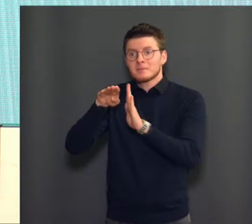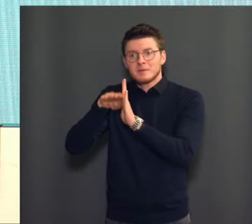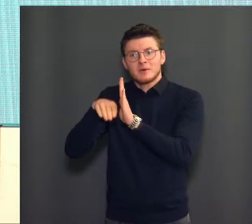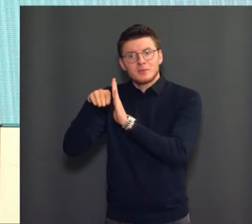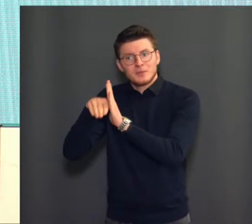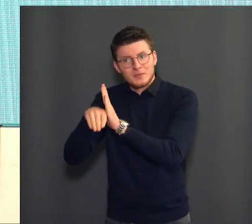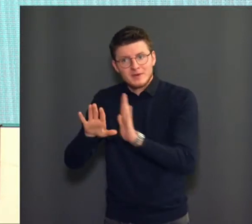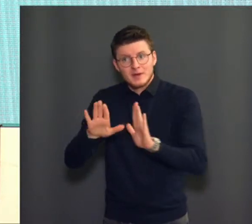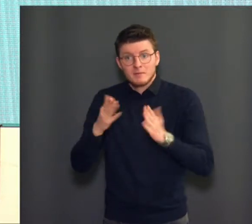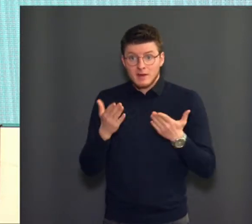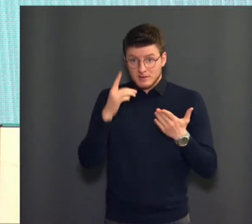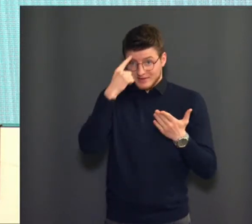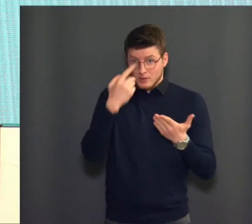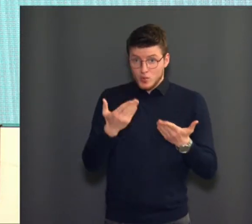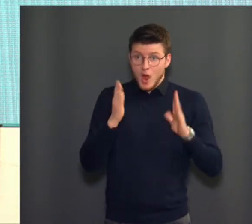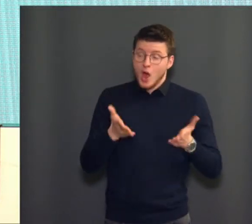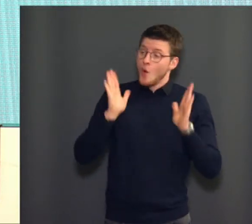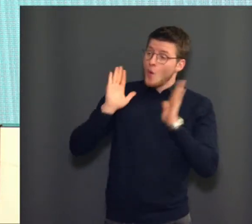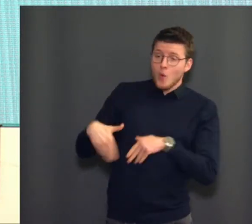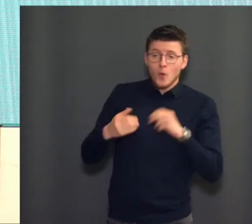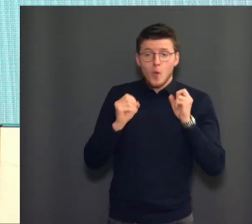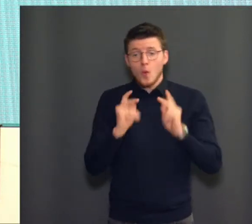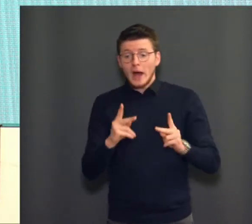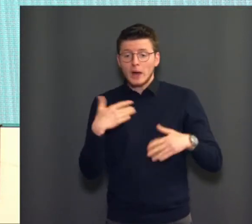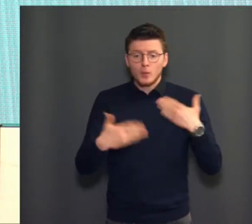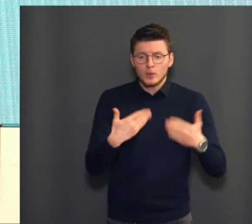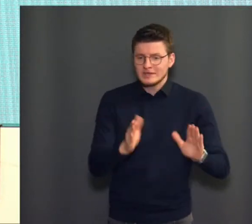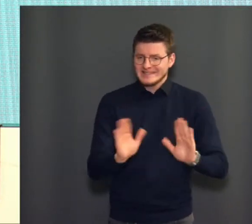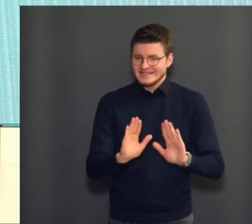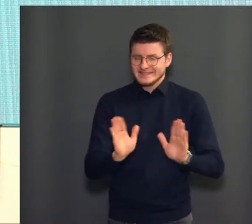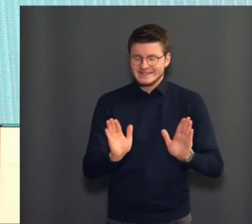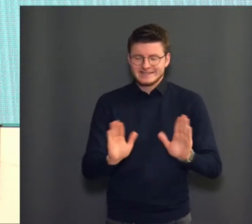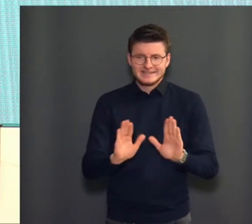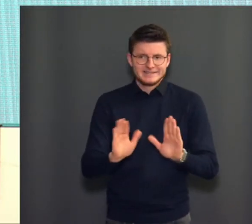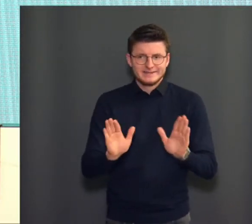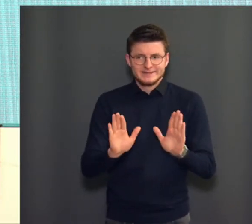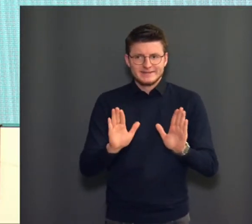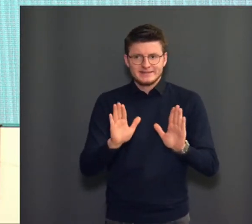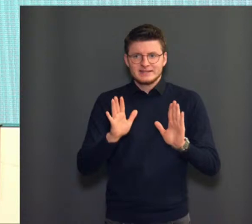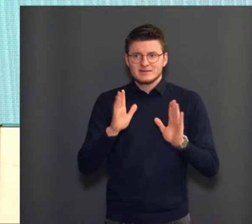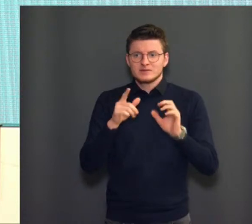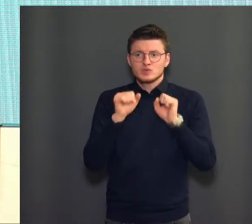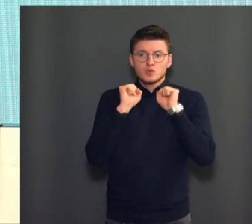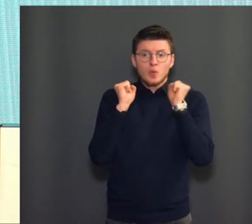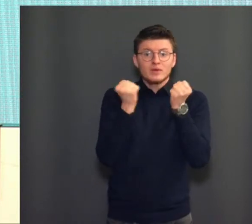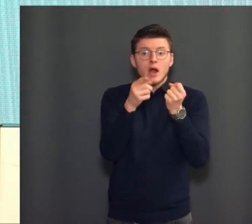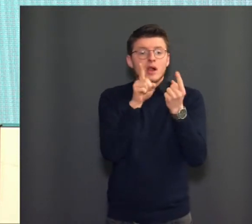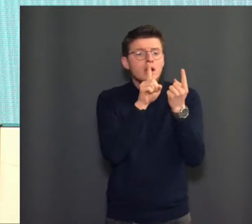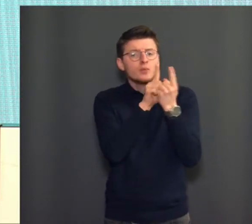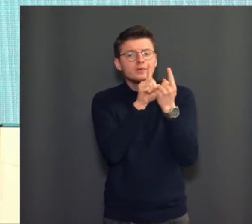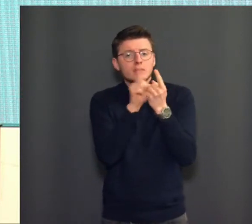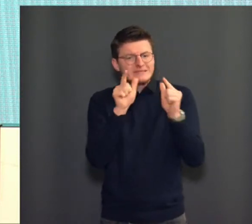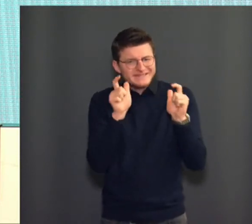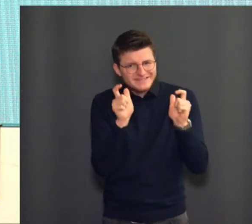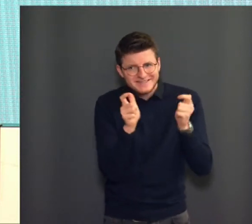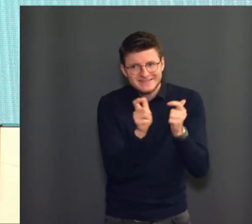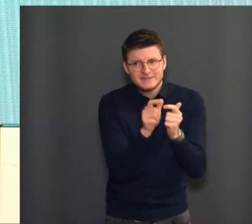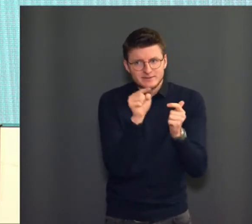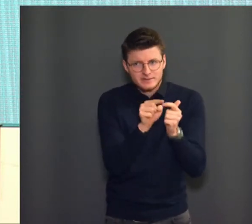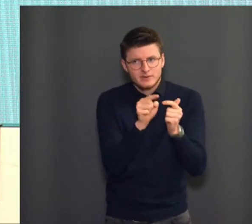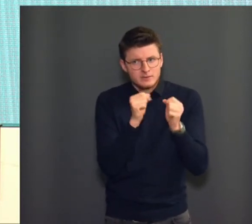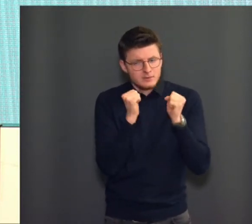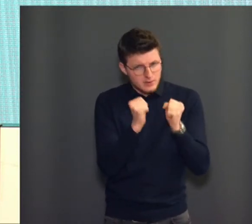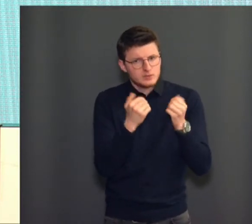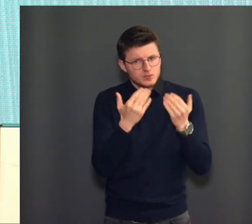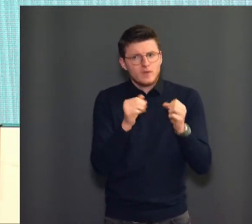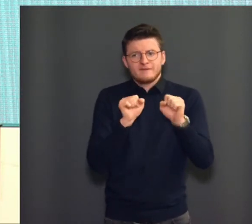rekenen. Het beperken van onze sociale contacten is momenteel nog steeds de meest efficiënte remedie om de druk in de